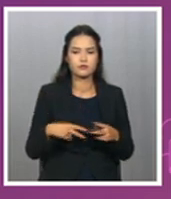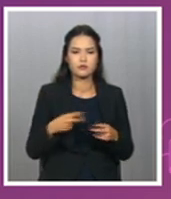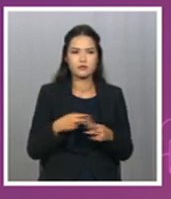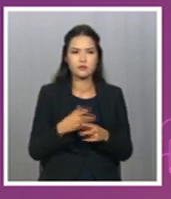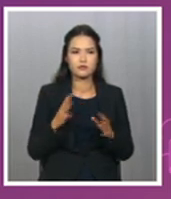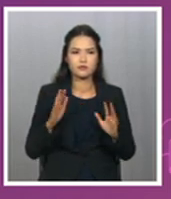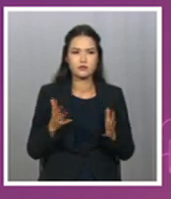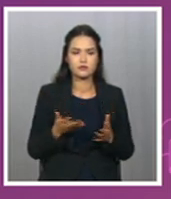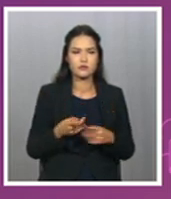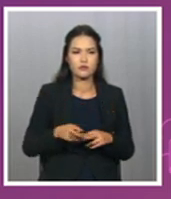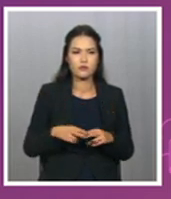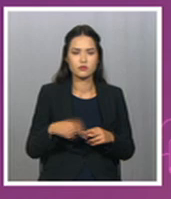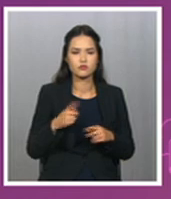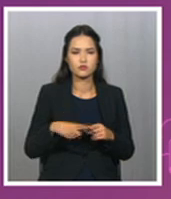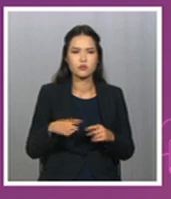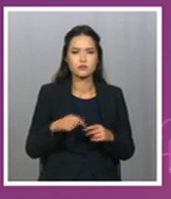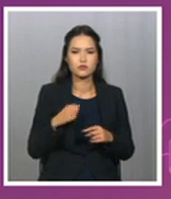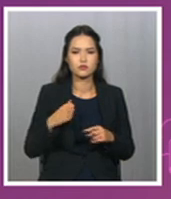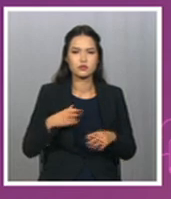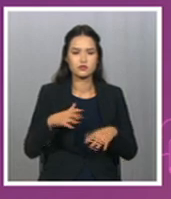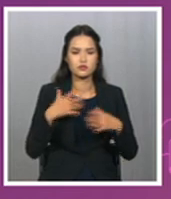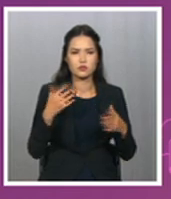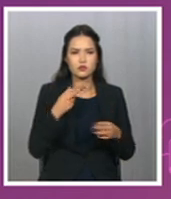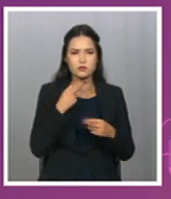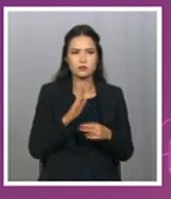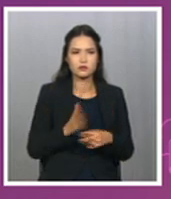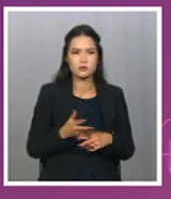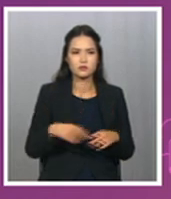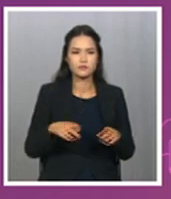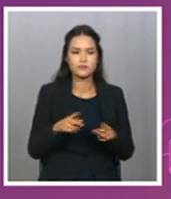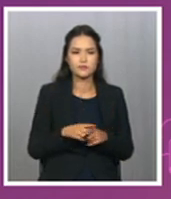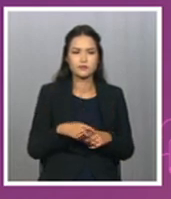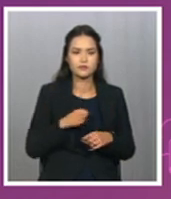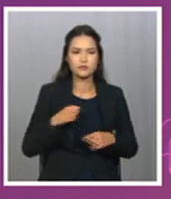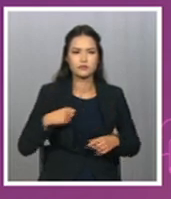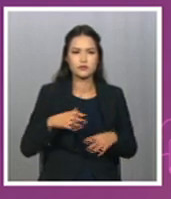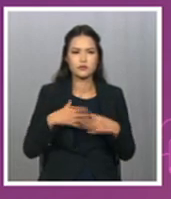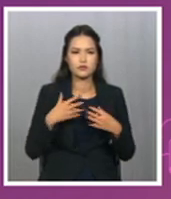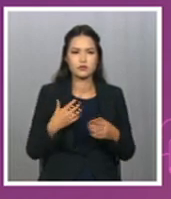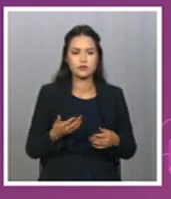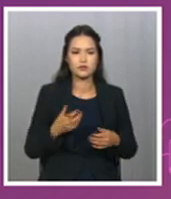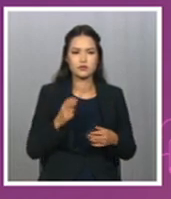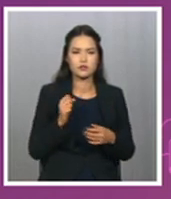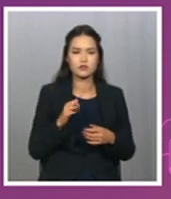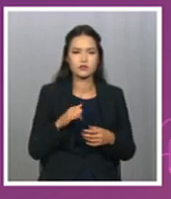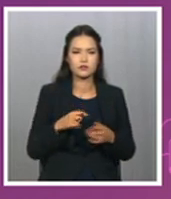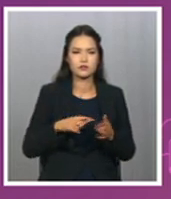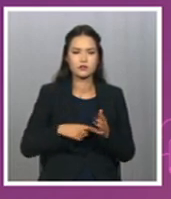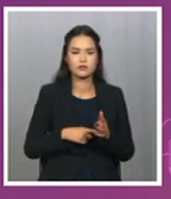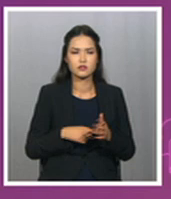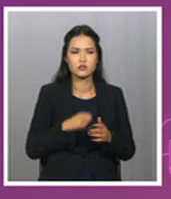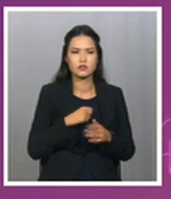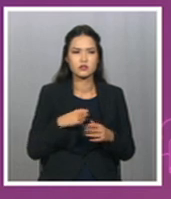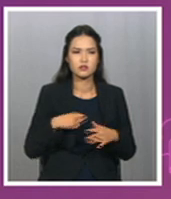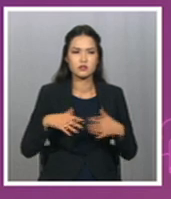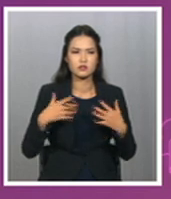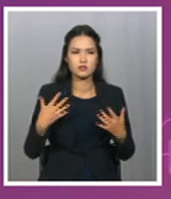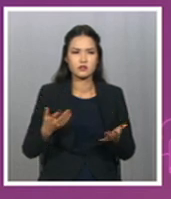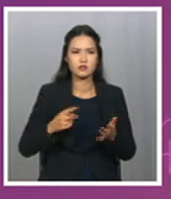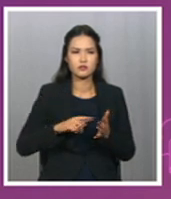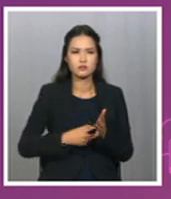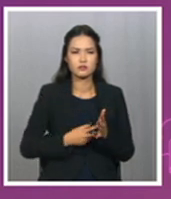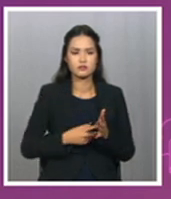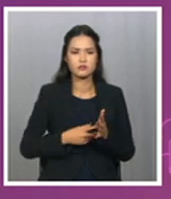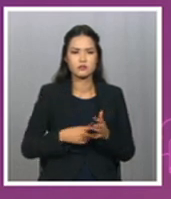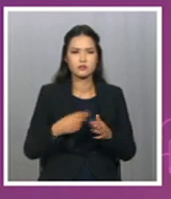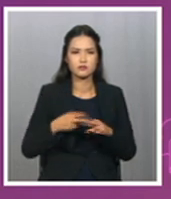оның жылдамдығы ең жоғары мәнге жетеді. Дененің ең үлкен ауытқу нүктесі дене үдеуінің ең жоғары болатын нүктесі. Осыдан